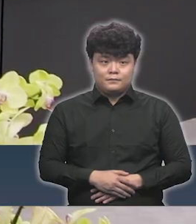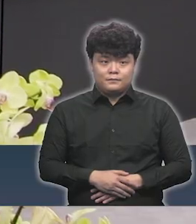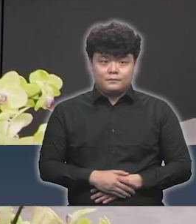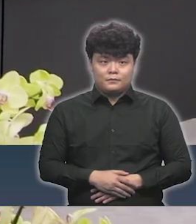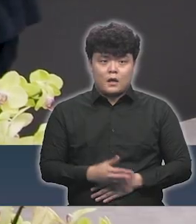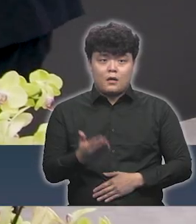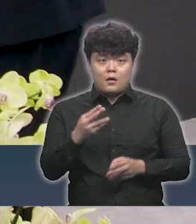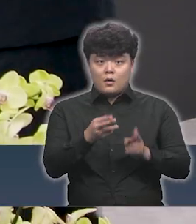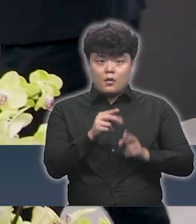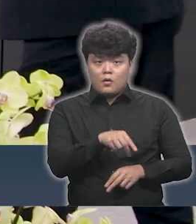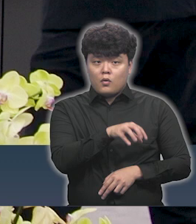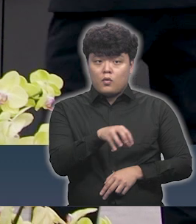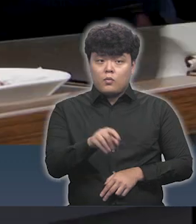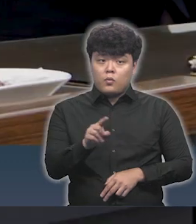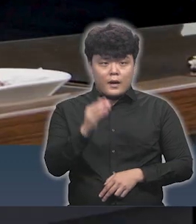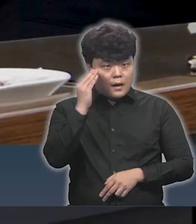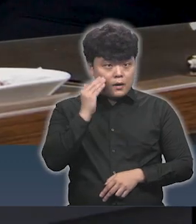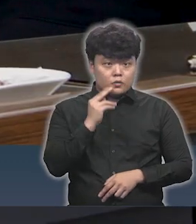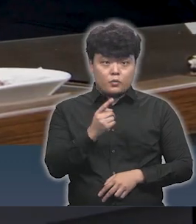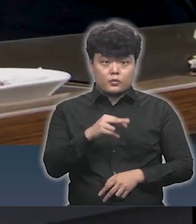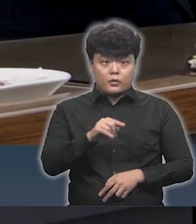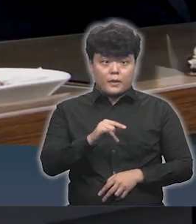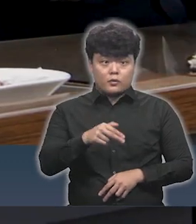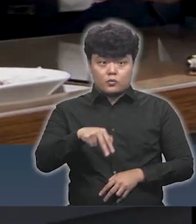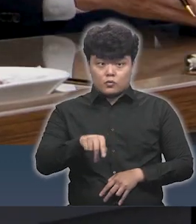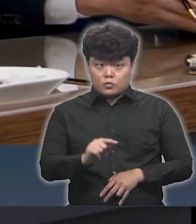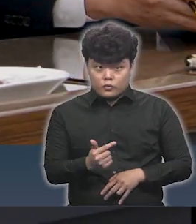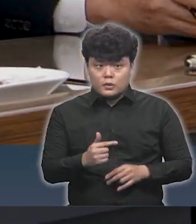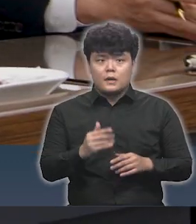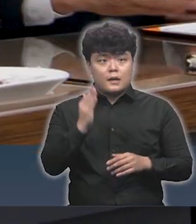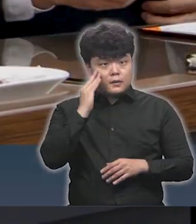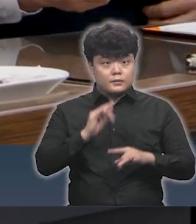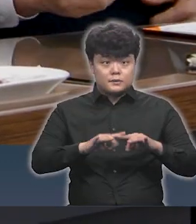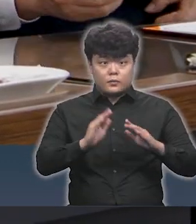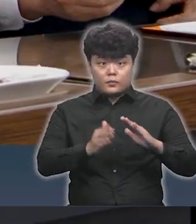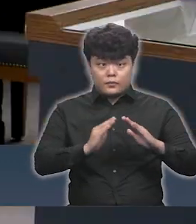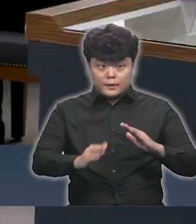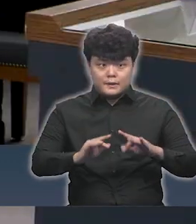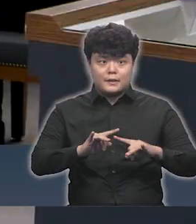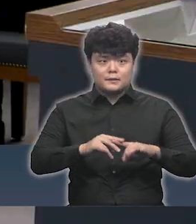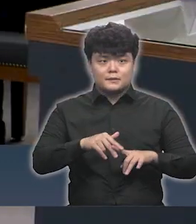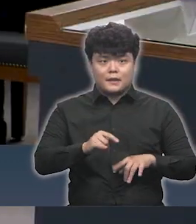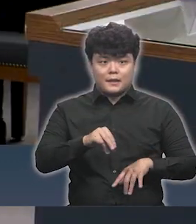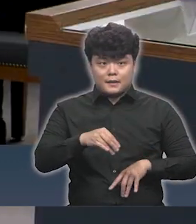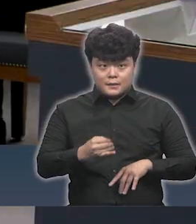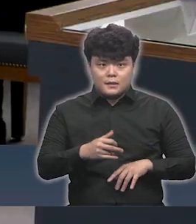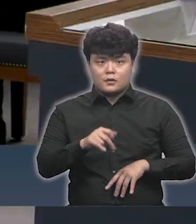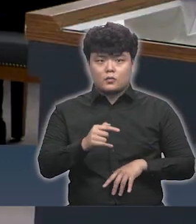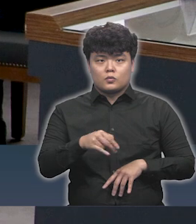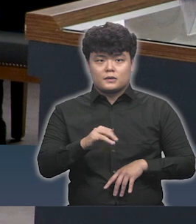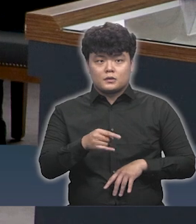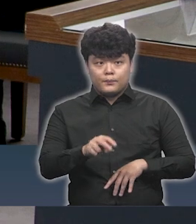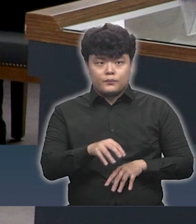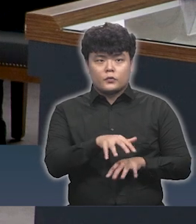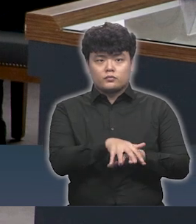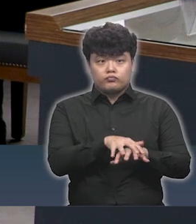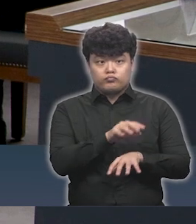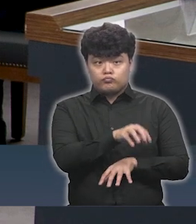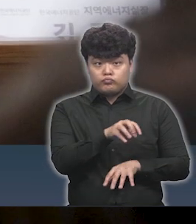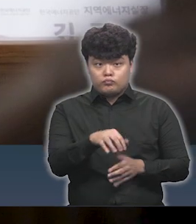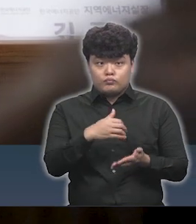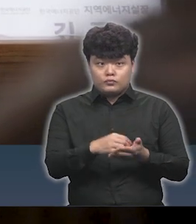28일 한국 동서발전 한국 에너지 공단 에너지 엑와 컨소시엄을 구성하고 관내 네개